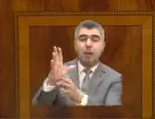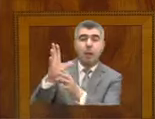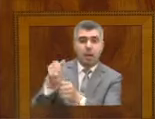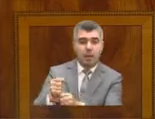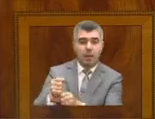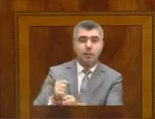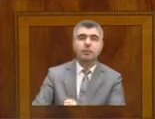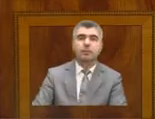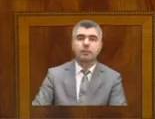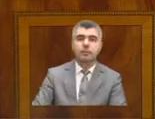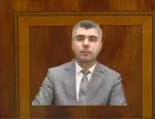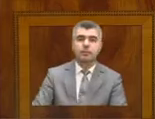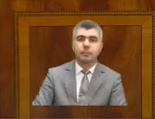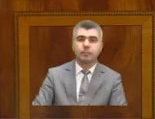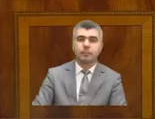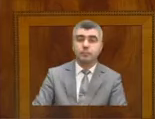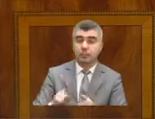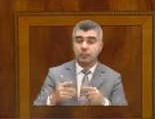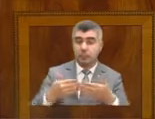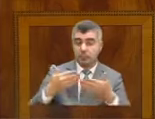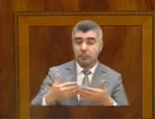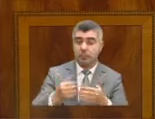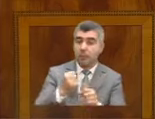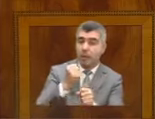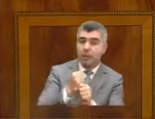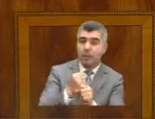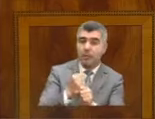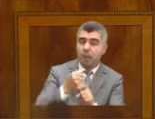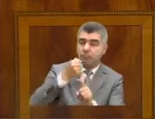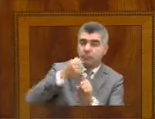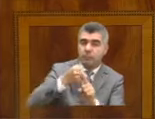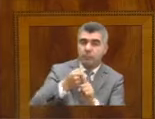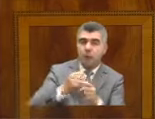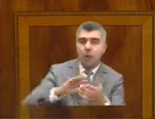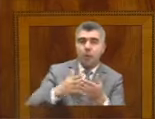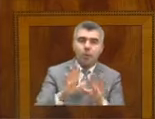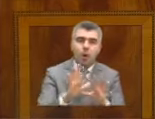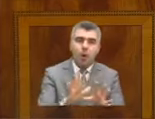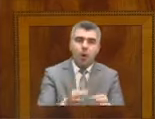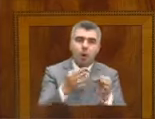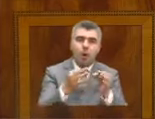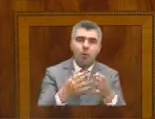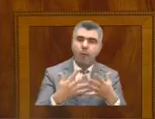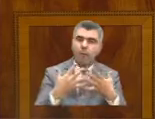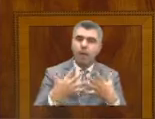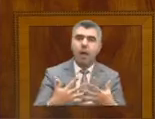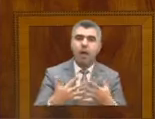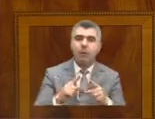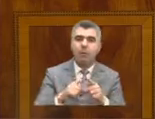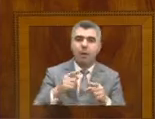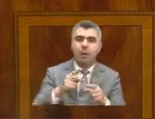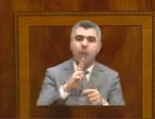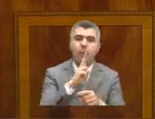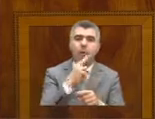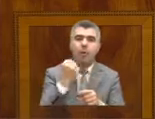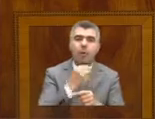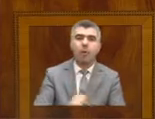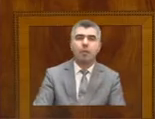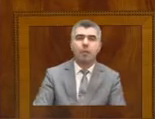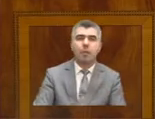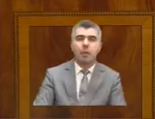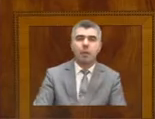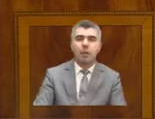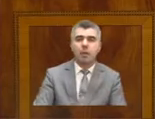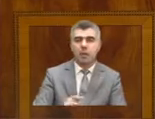وأيده، والتي سنعمل من خلالها أيضا على ترصيد الحصيلة المشرفة التي حققتها الحكومة خلال